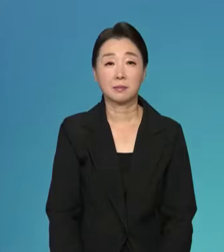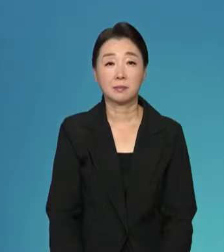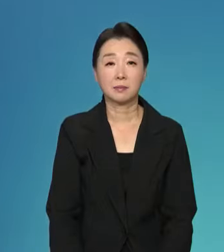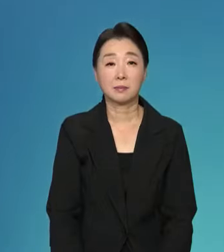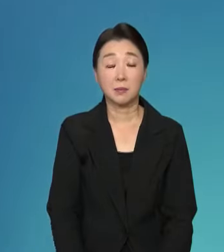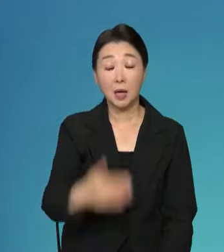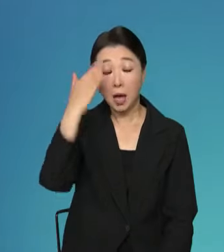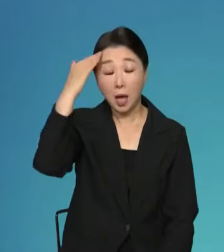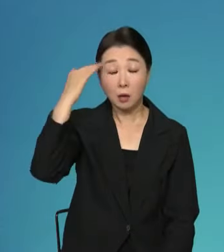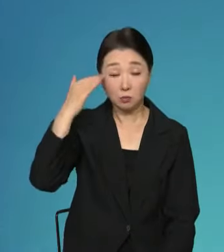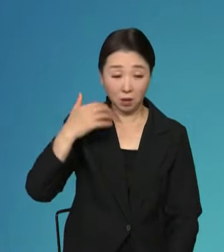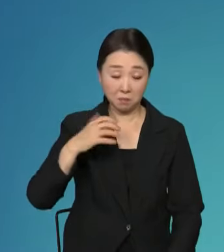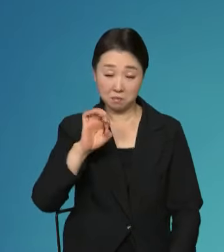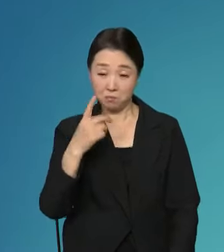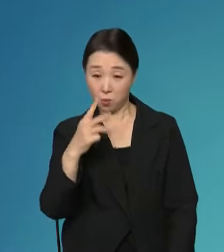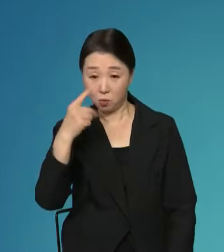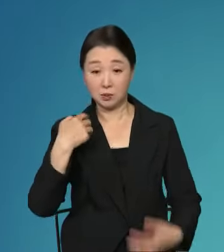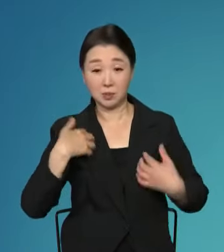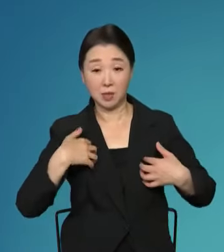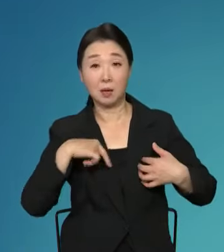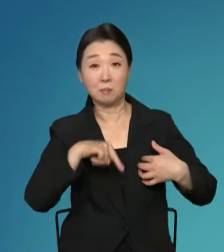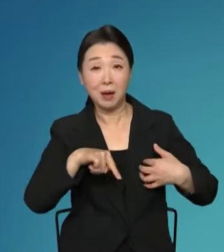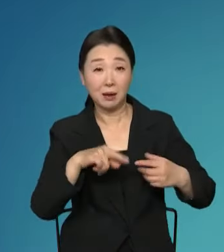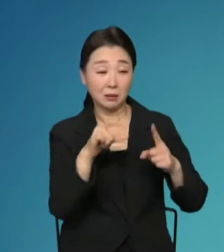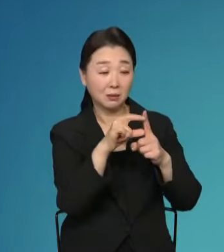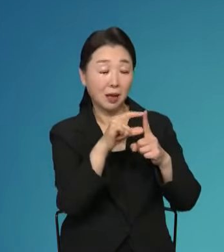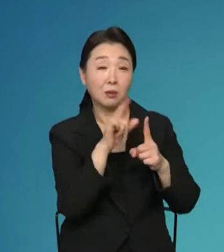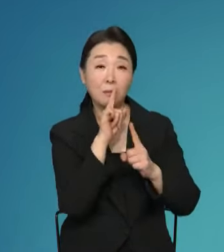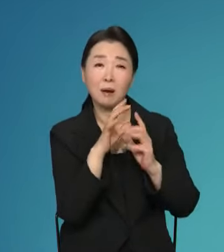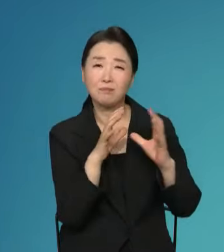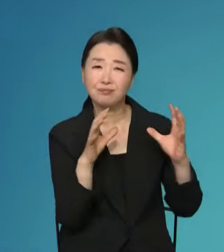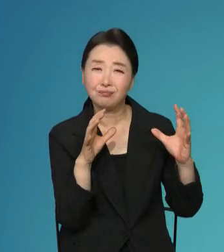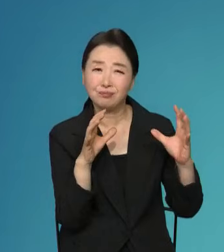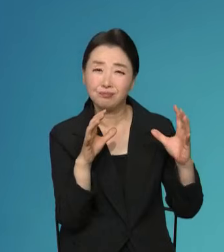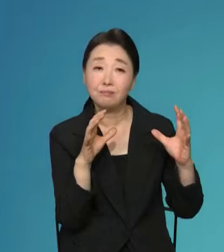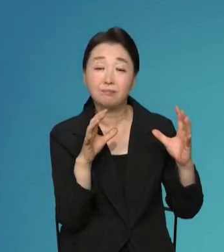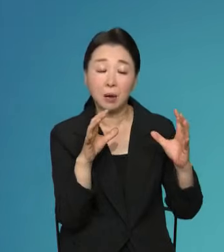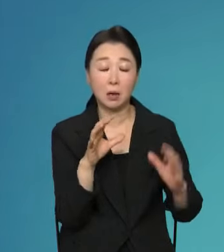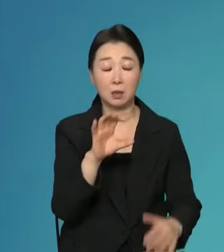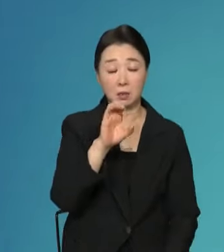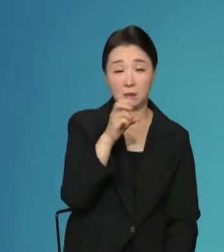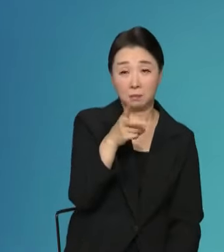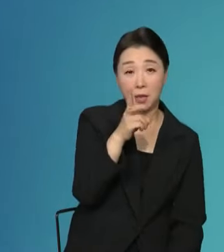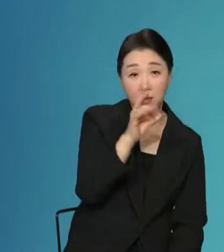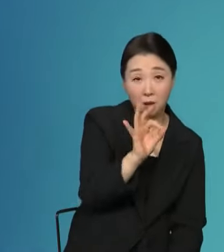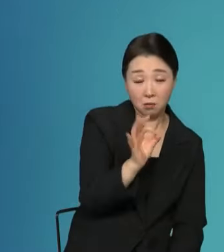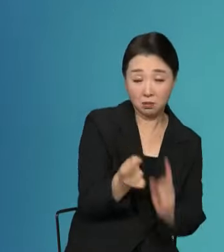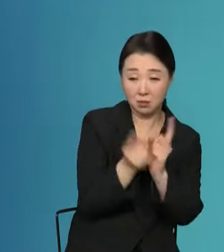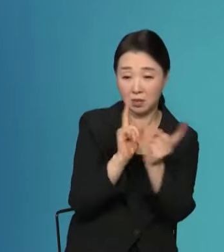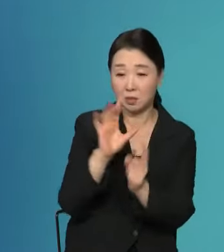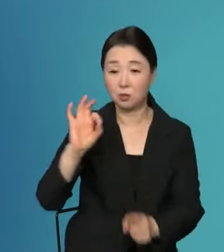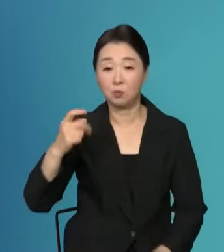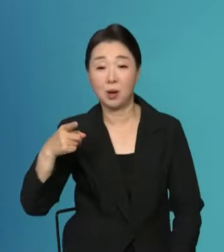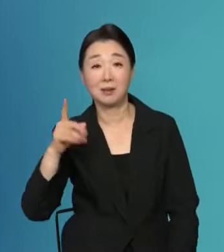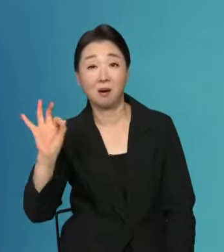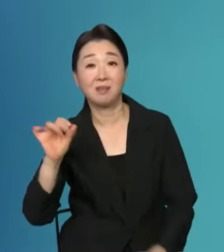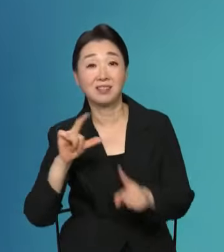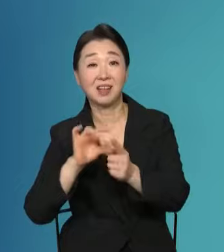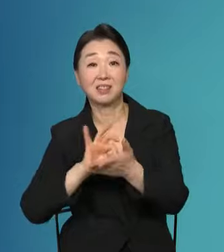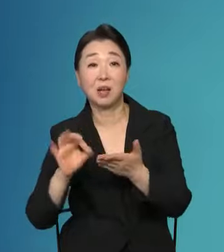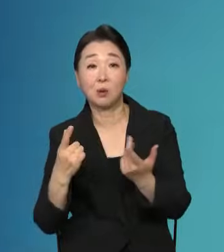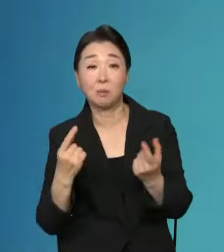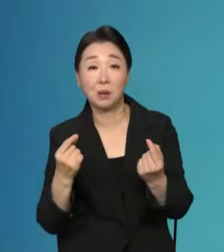국내 한 보드게임 회사가 소개한 게임 속 단어가 온라인에서 논란이 됐습니다. 폐경 대신 완경이라는 단어를